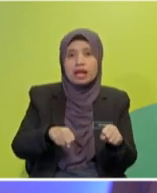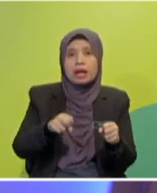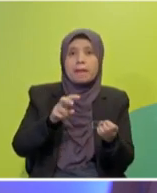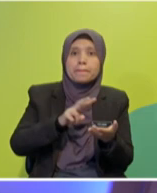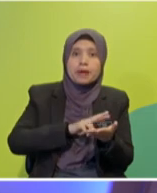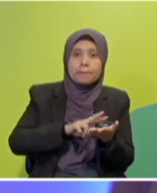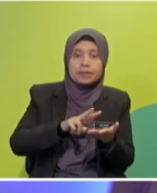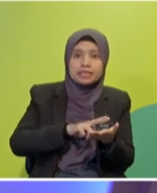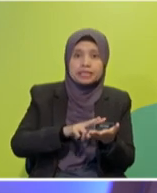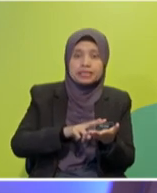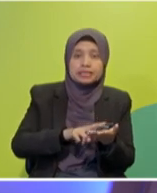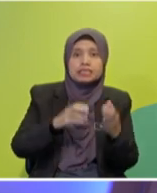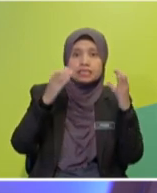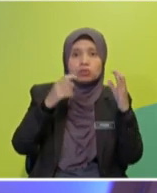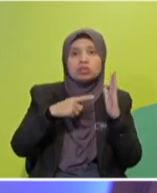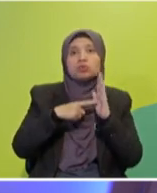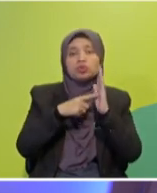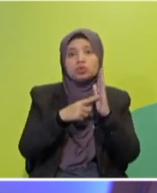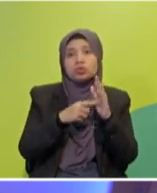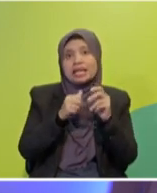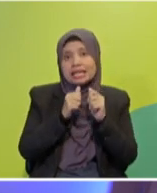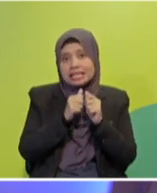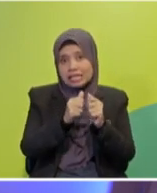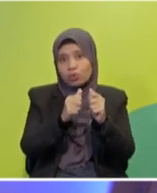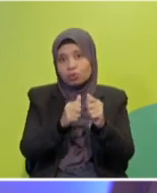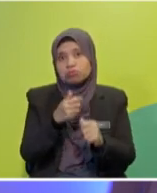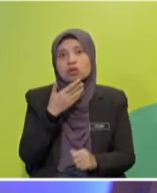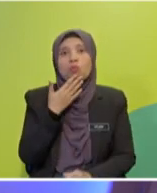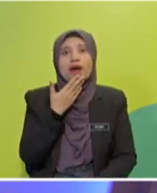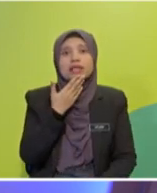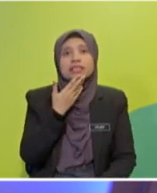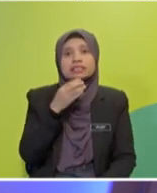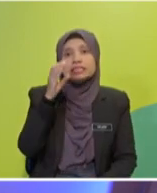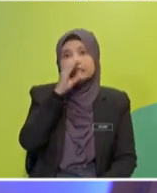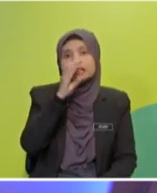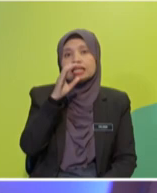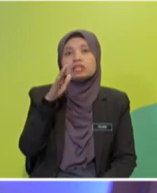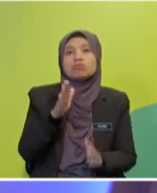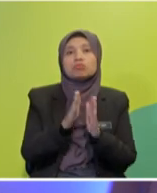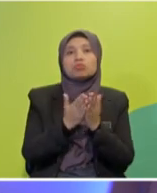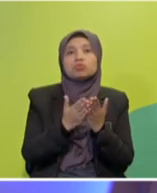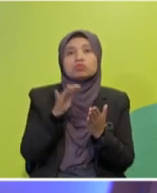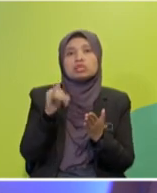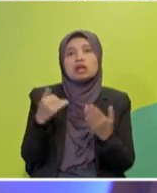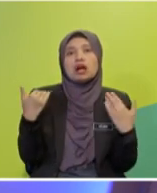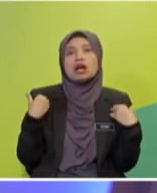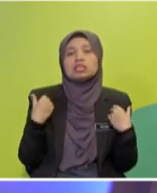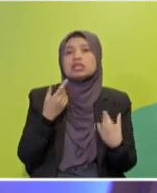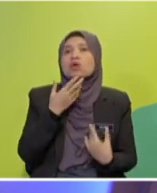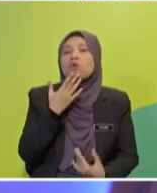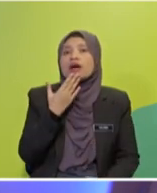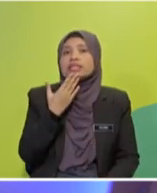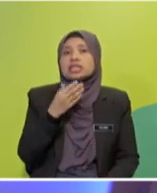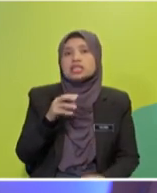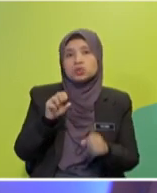membaca? Tadi cikgu ada tunjukkan dia ada mengikut warna. Jadi kalau boleh carilah buku yang ada warna supaya anak-anak